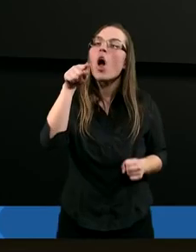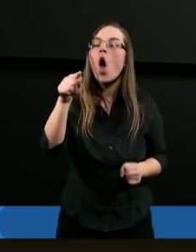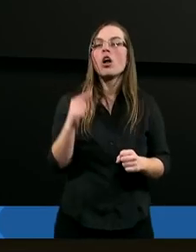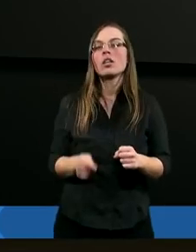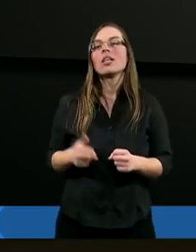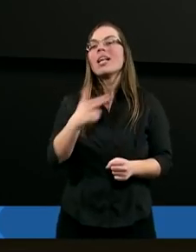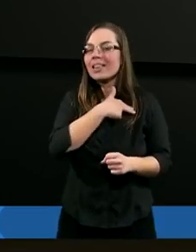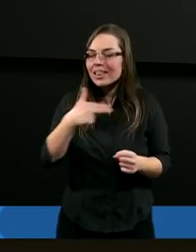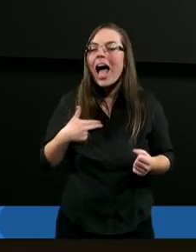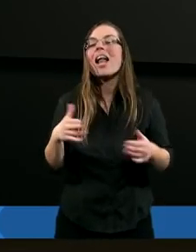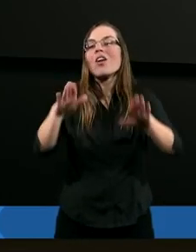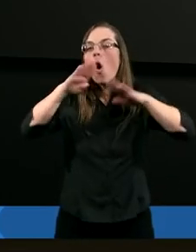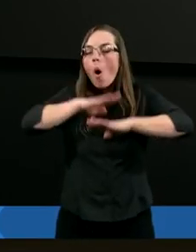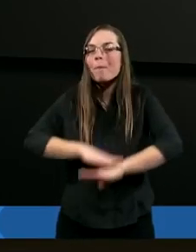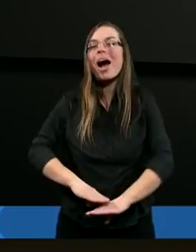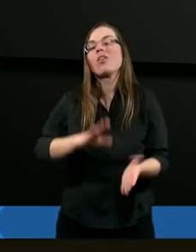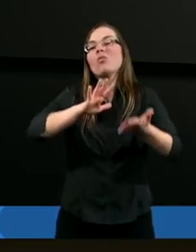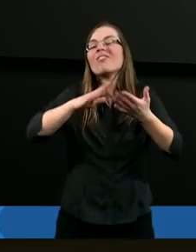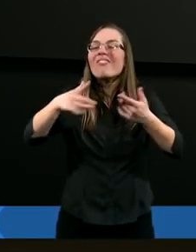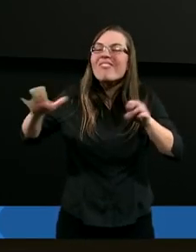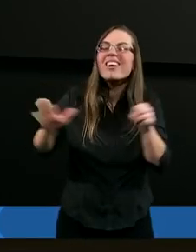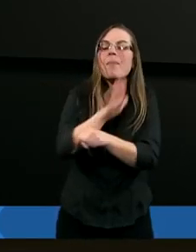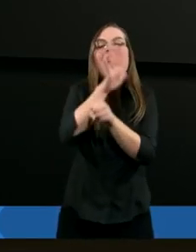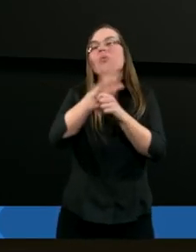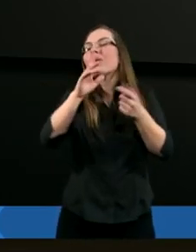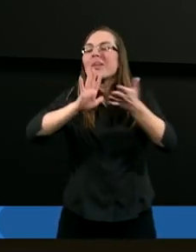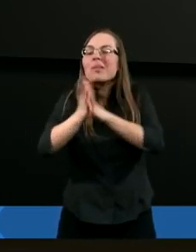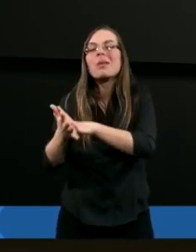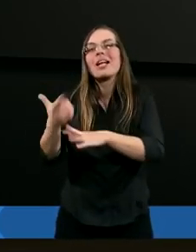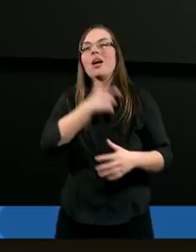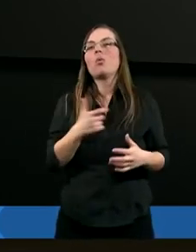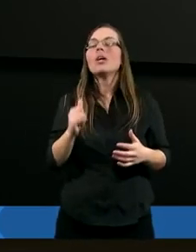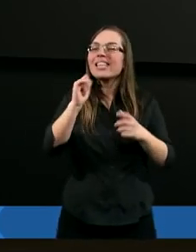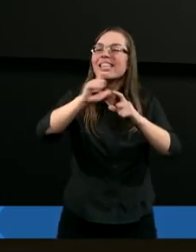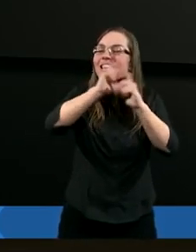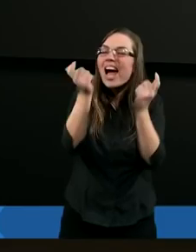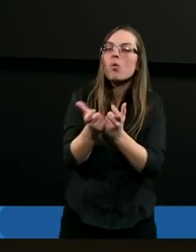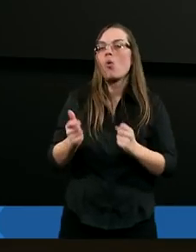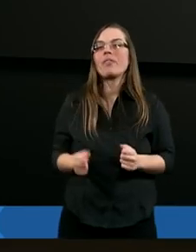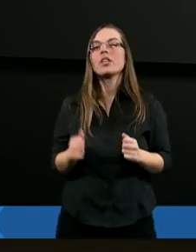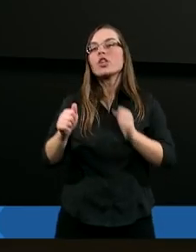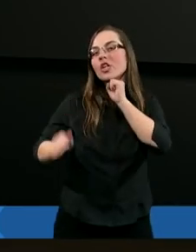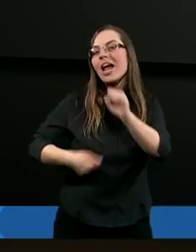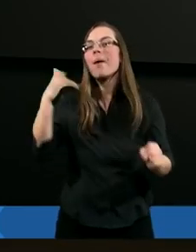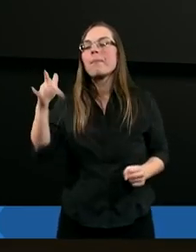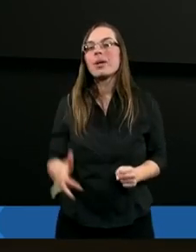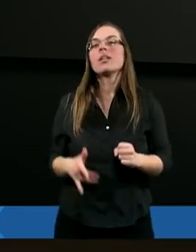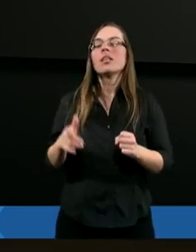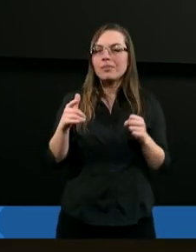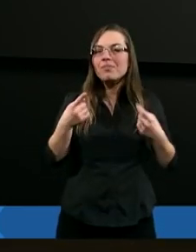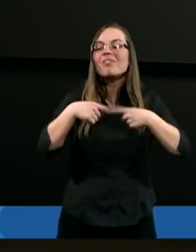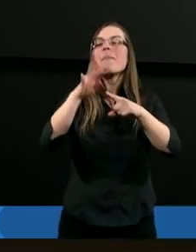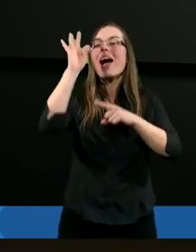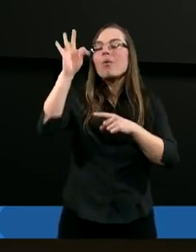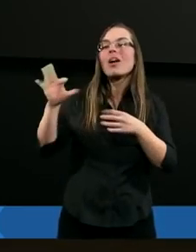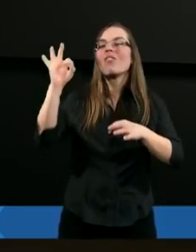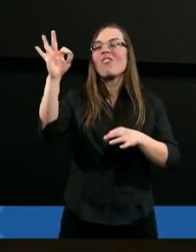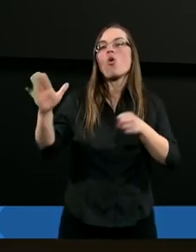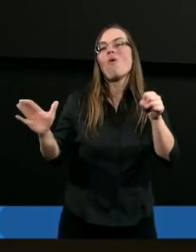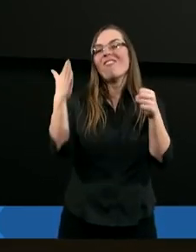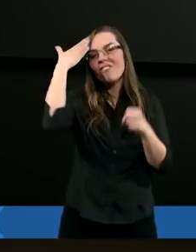On nas opanował, wypełniał całkowicie i żeby wypełniał